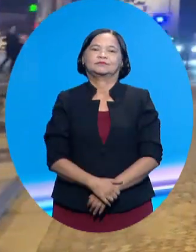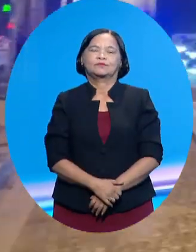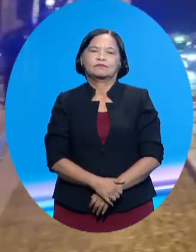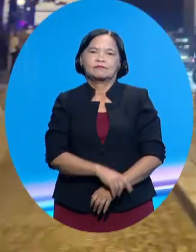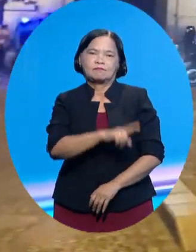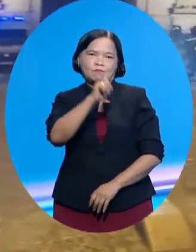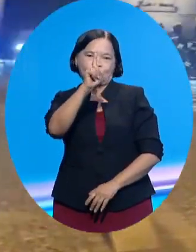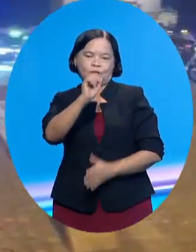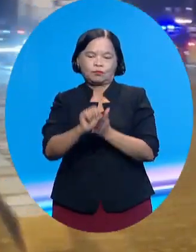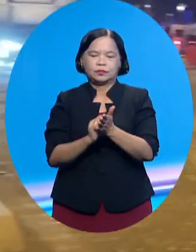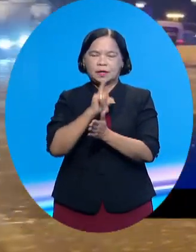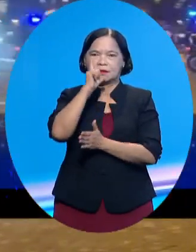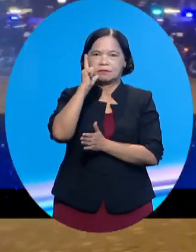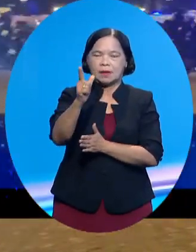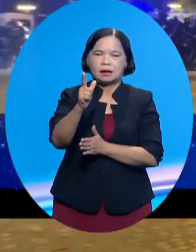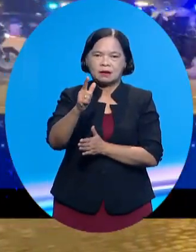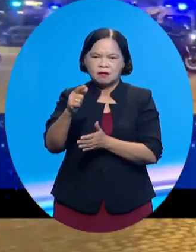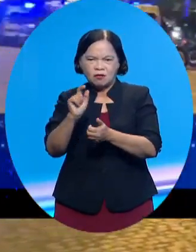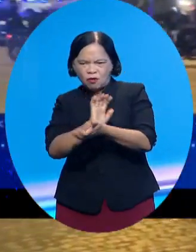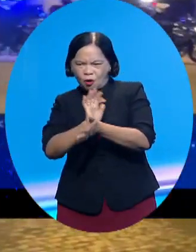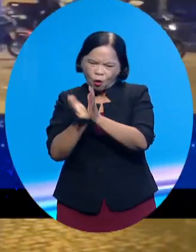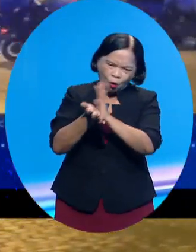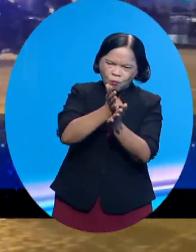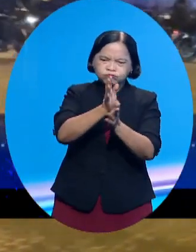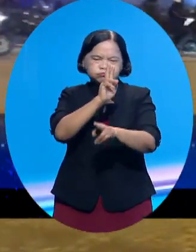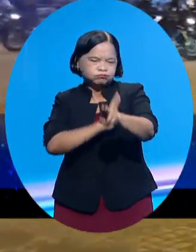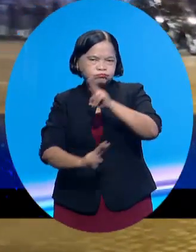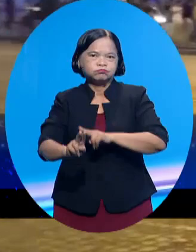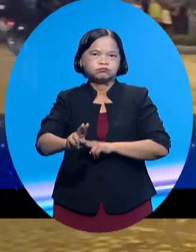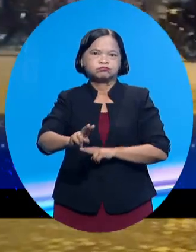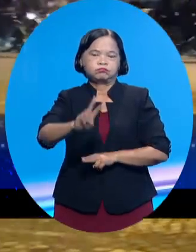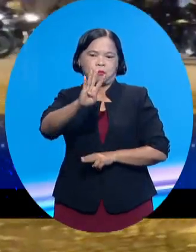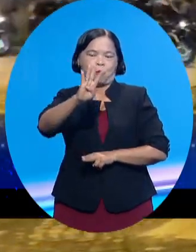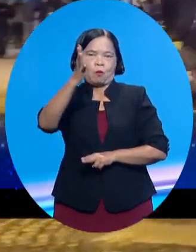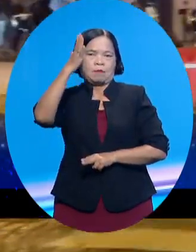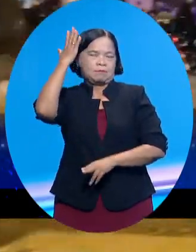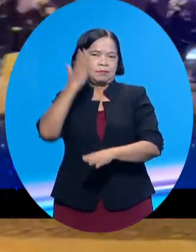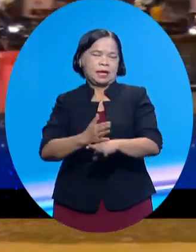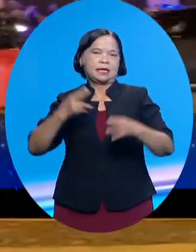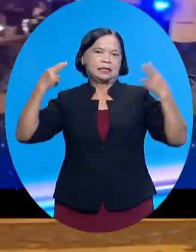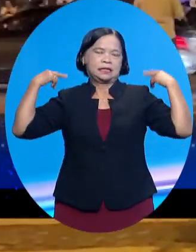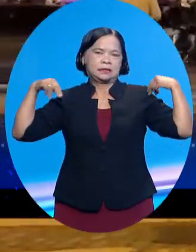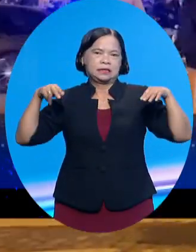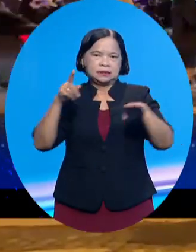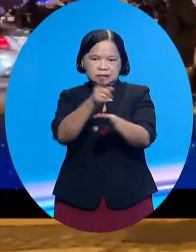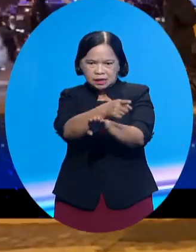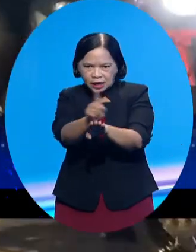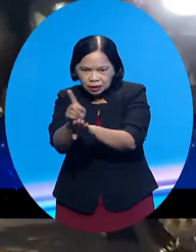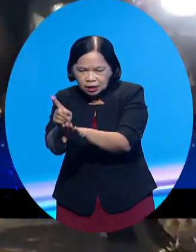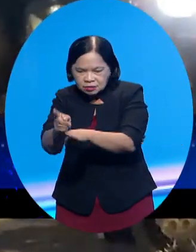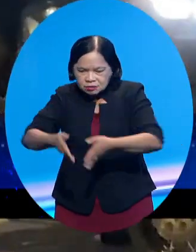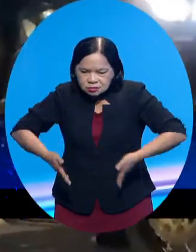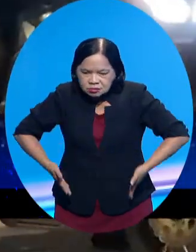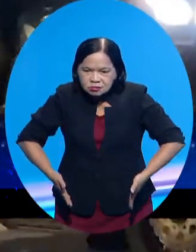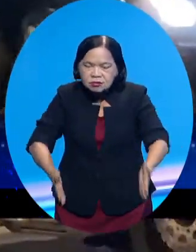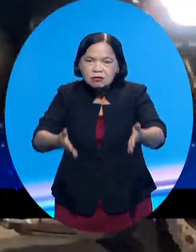Ngày 1 tháng 7 là ngày thứ Năm của cuộc bạo loạn. Pháp đã triển khai 45.000 cảnh sát và một số xe bọc thép trên đường phố khắp các thành phố trên